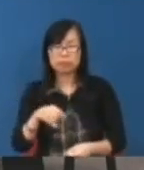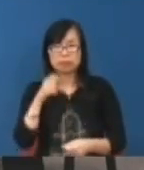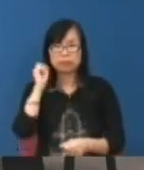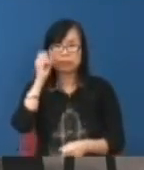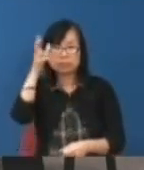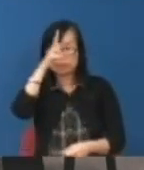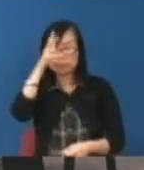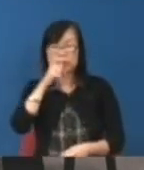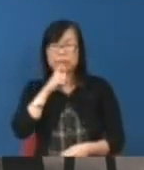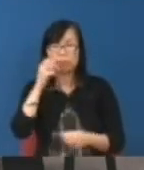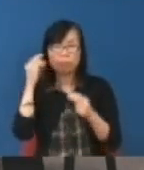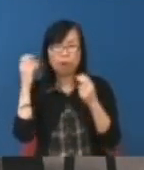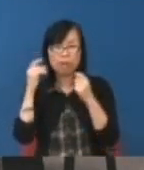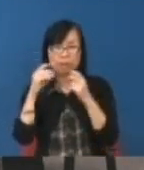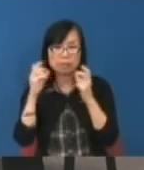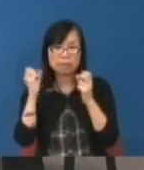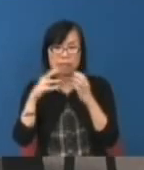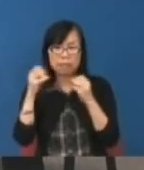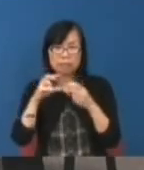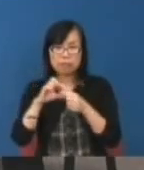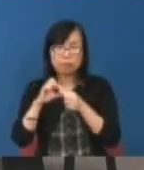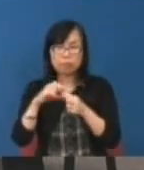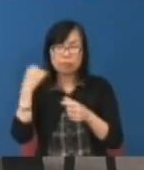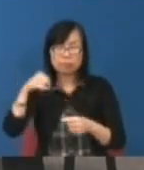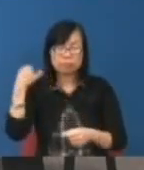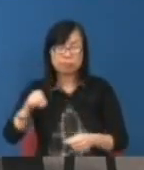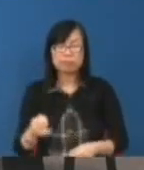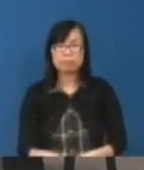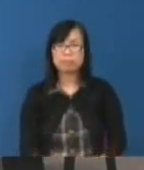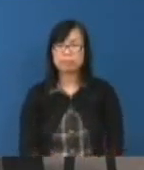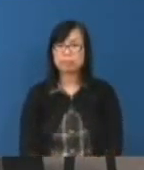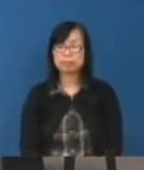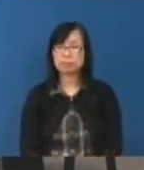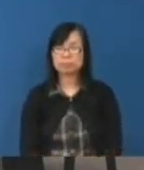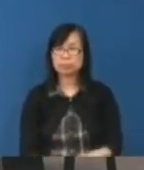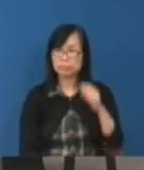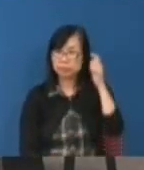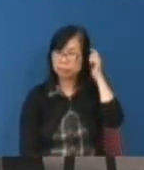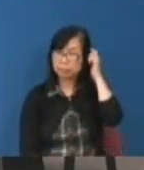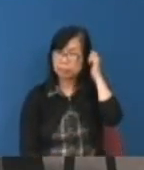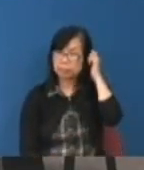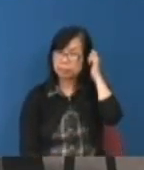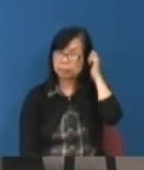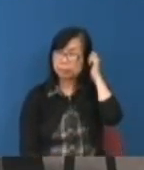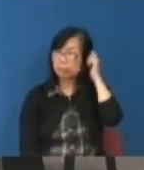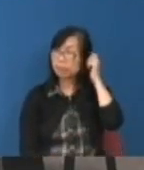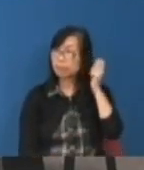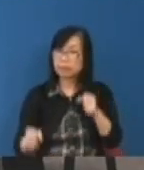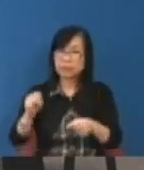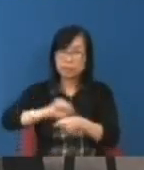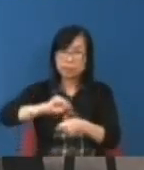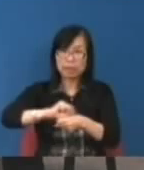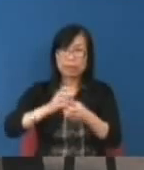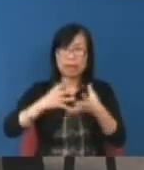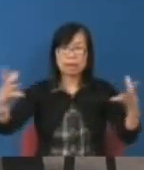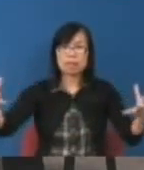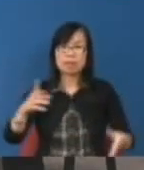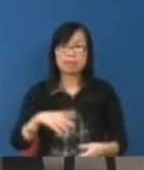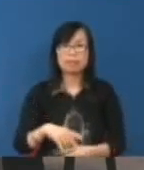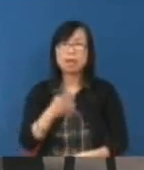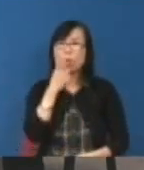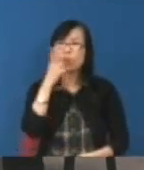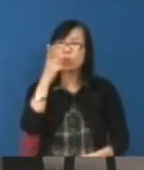得。咪咁搞，搞咗，跟住又話要加大家煙價，跟住又驚市